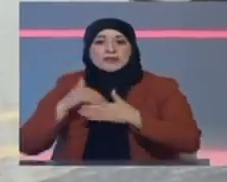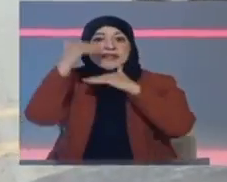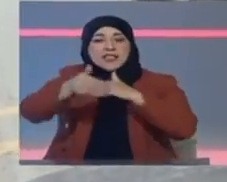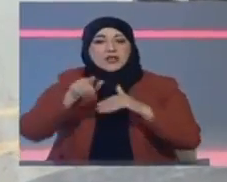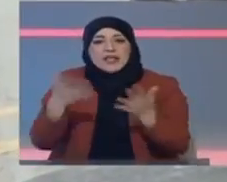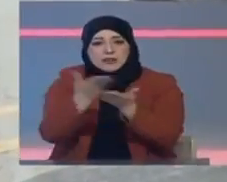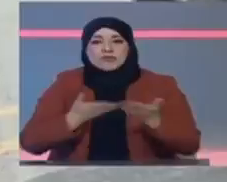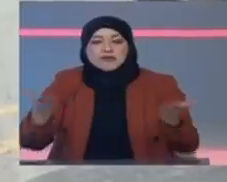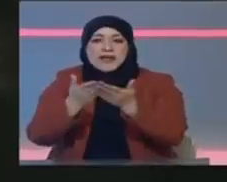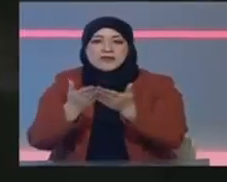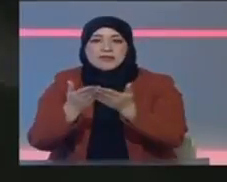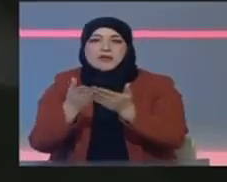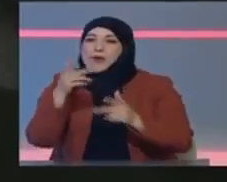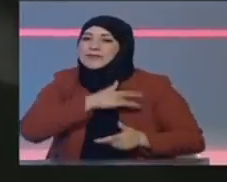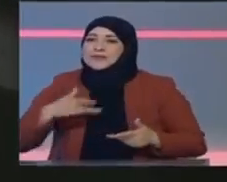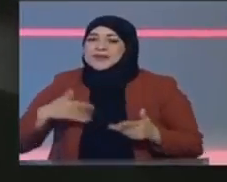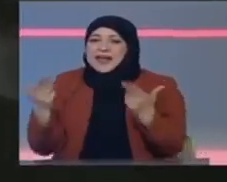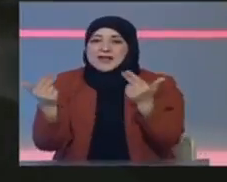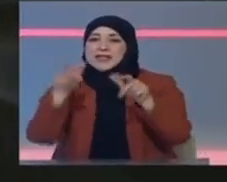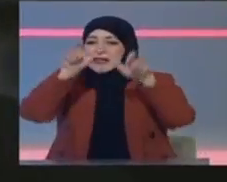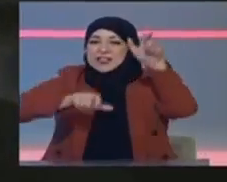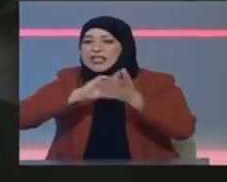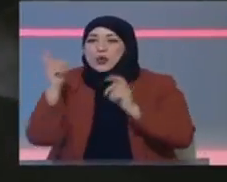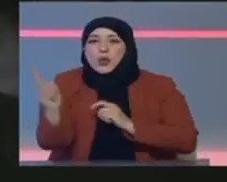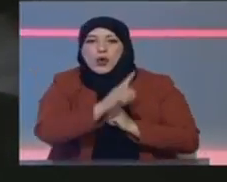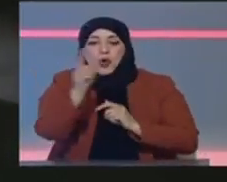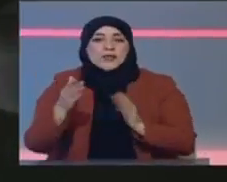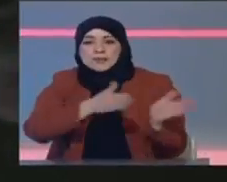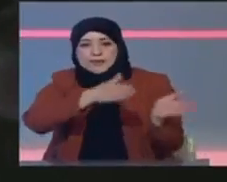وثمان سلامه كافه التونسيين